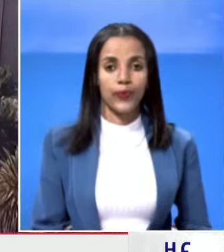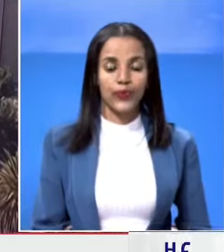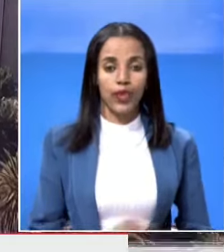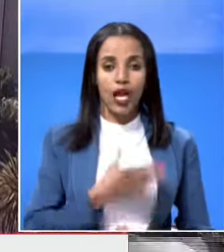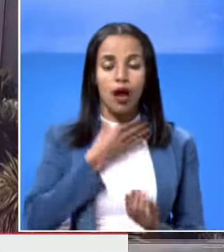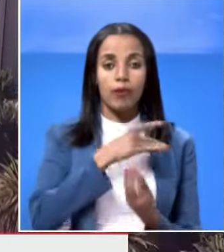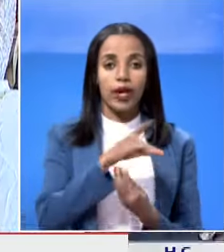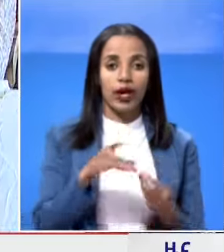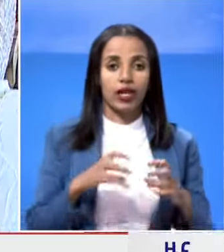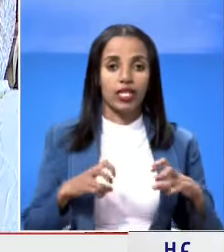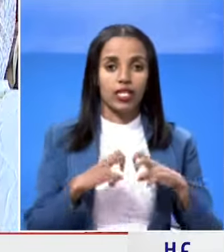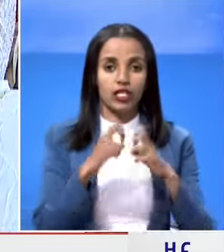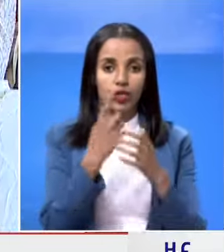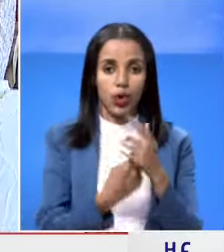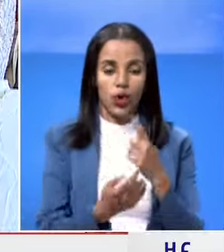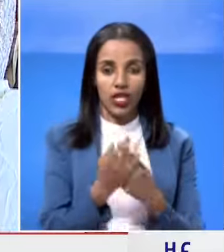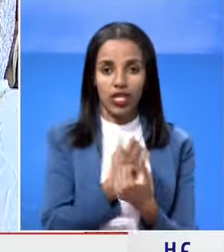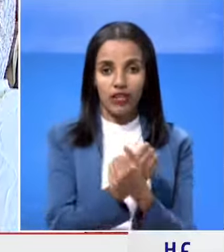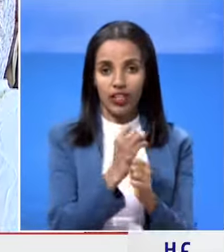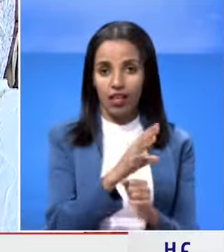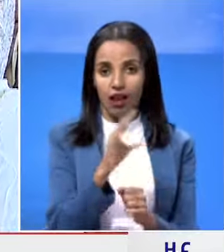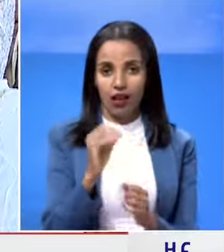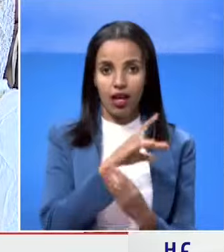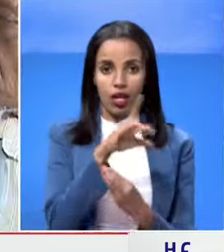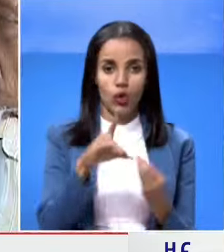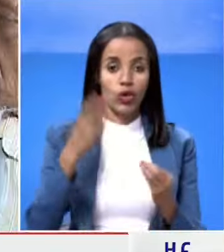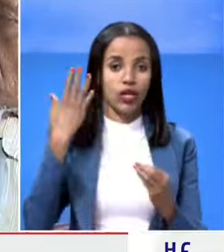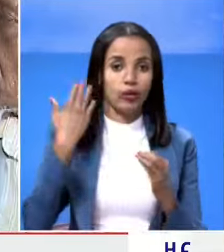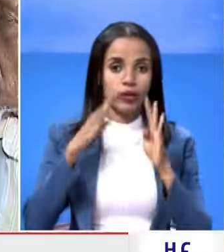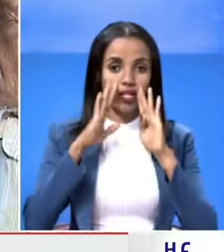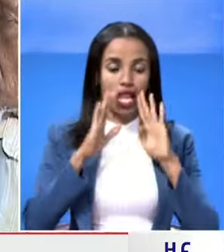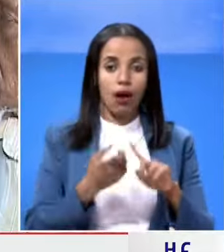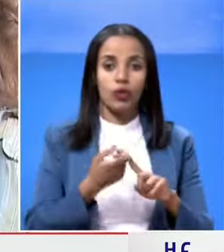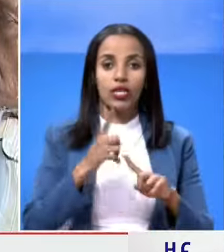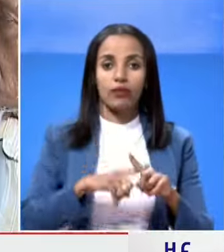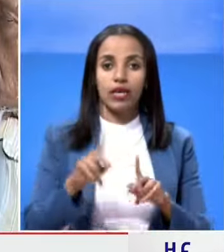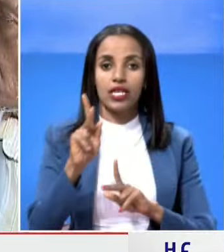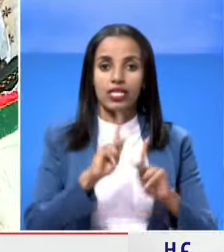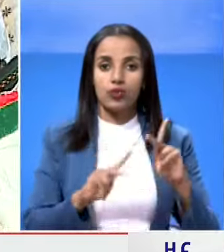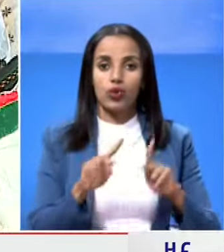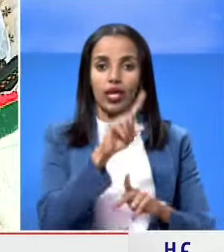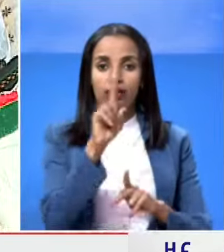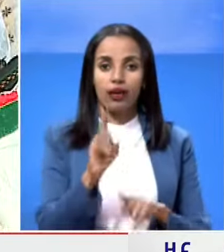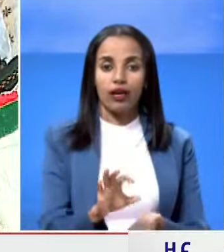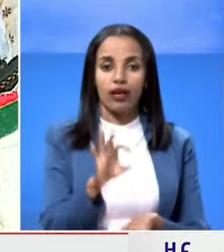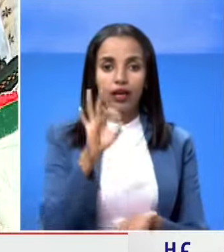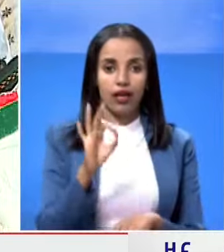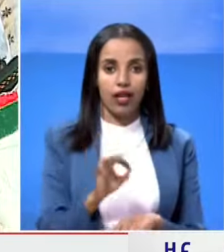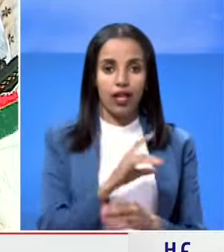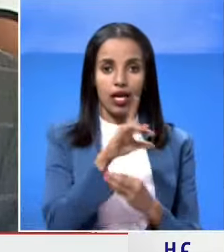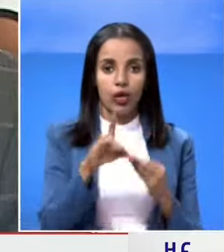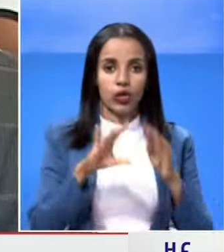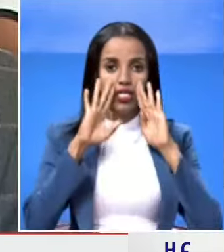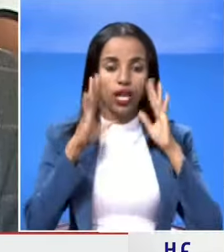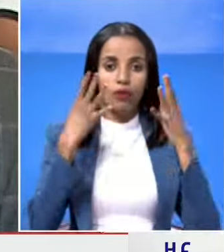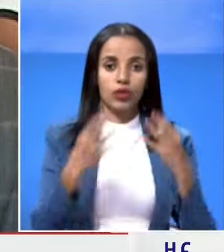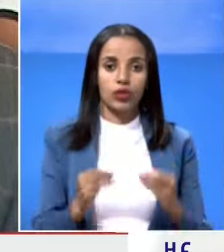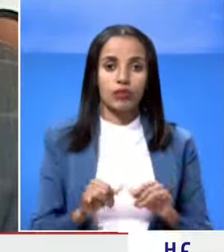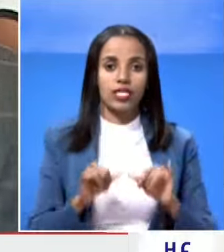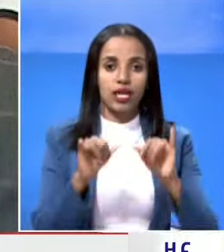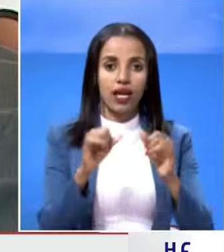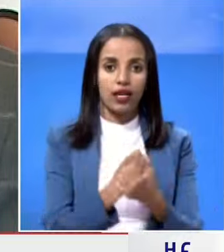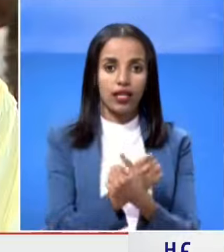የአማራ ክልል ግጭት በውይይት እንዲፈታናም ክልሉ ወደ ቀድሞ ሰላሙ እንዲመለስ ህዝቡ እየጠየቀ ይገኛል። የክልሉን የሰላም እጦት